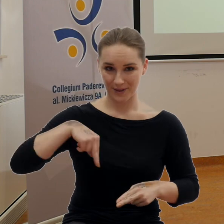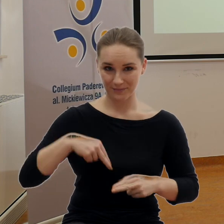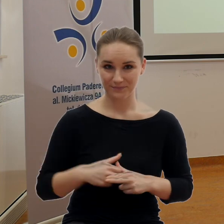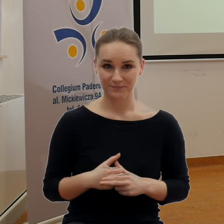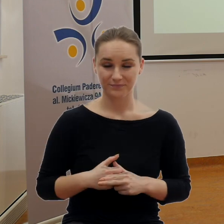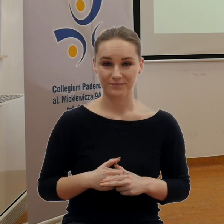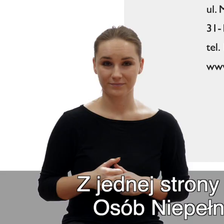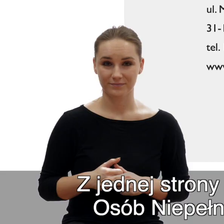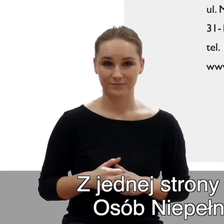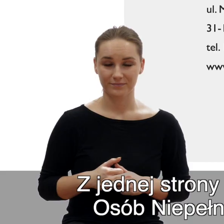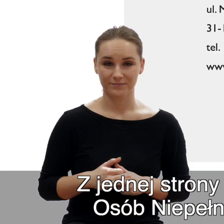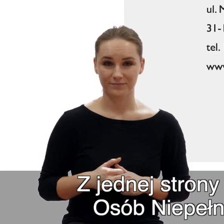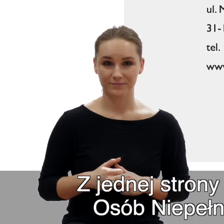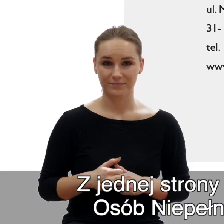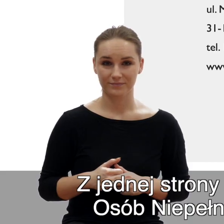Z jednej strony